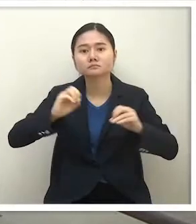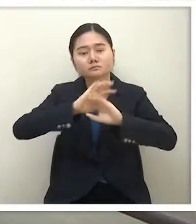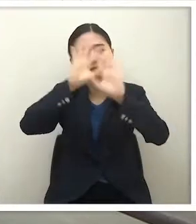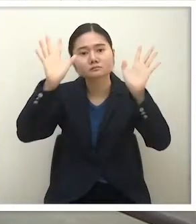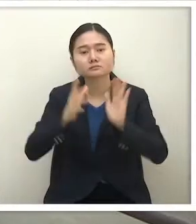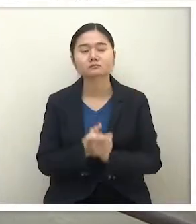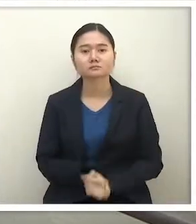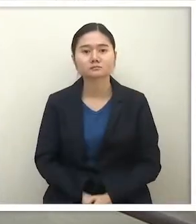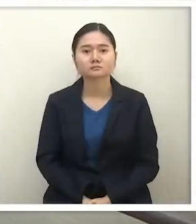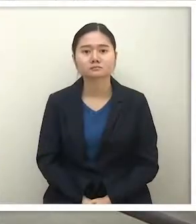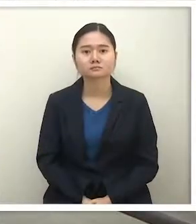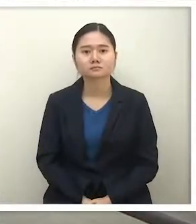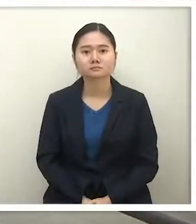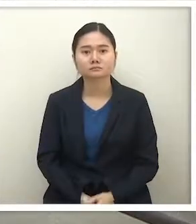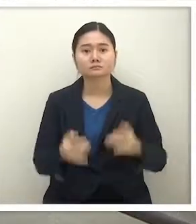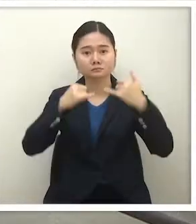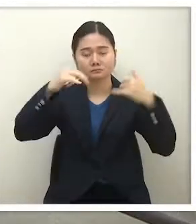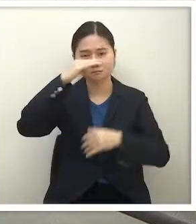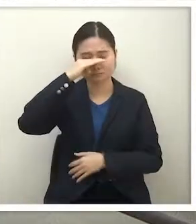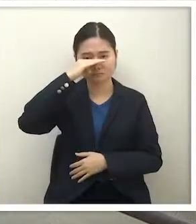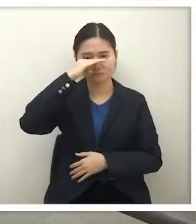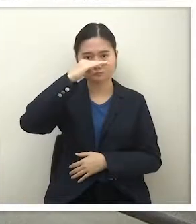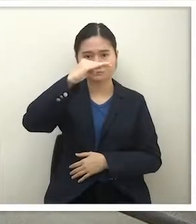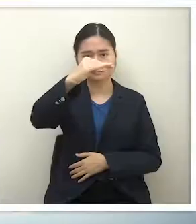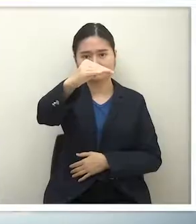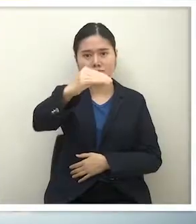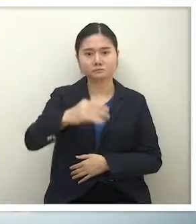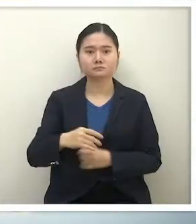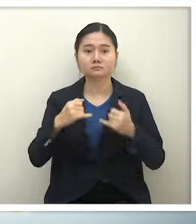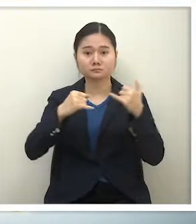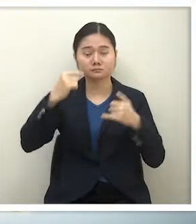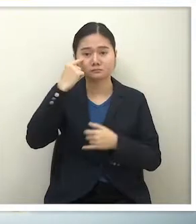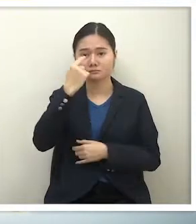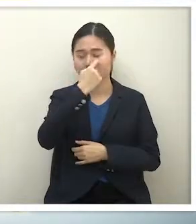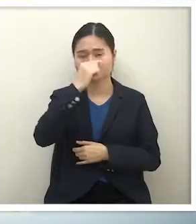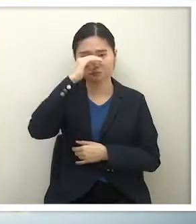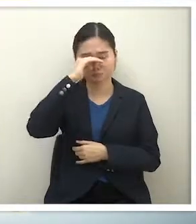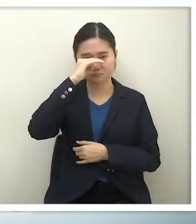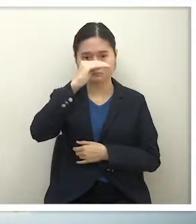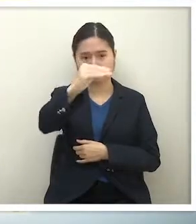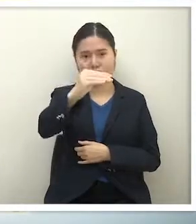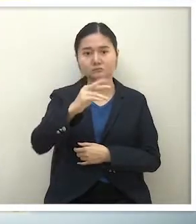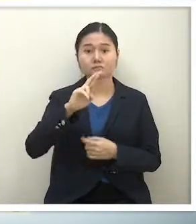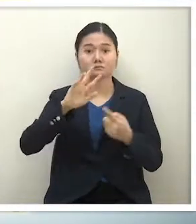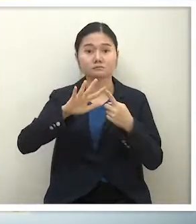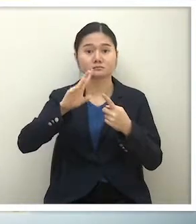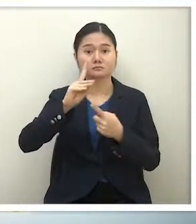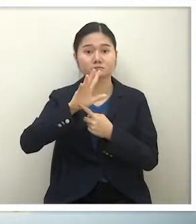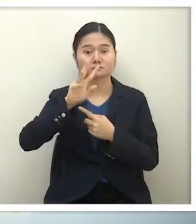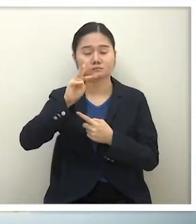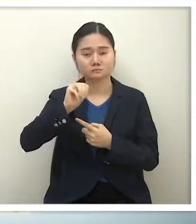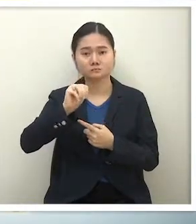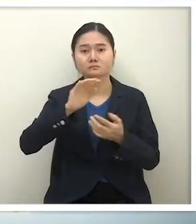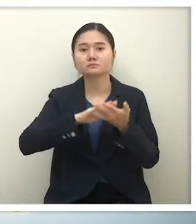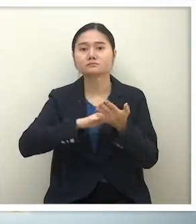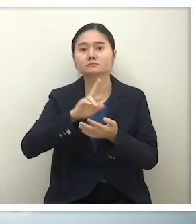นเรียกเส้นนี้ว่าเส้นระดับสายตาในการวาดภาพนะครับเราต้องกำหนดเส้นนอนนี้ก่อนอันดับแรกเลยสิ่